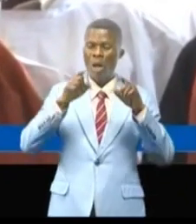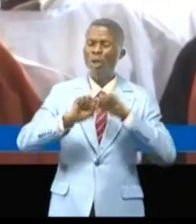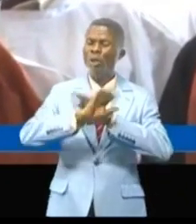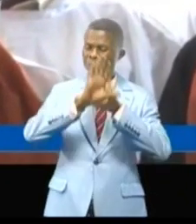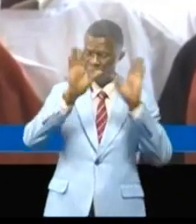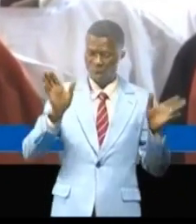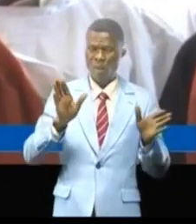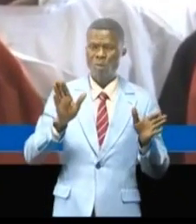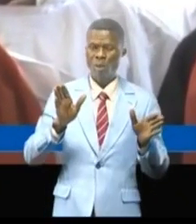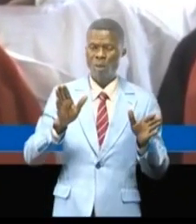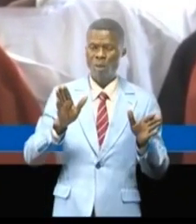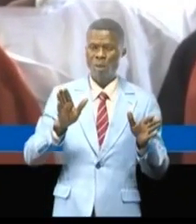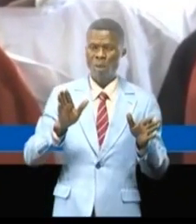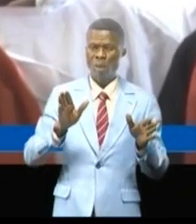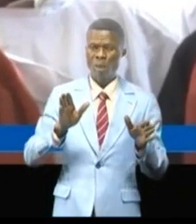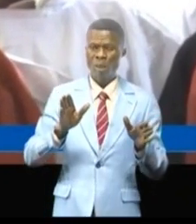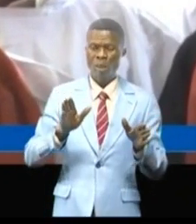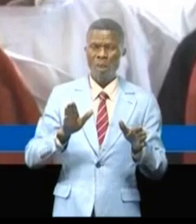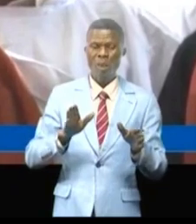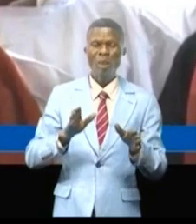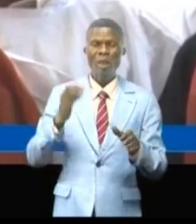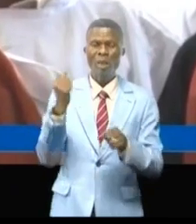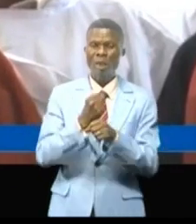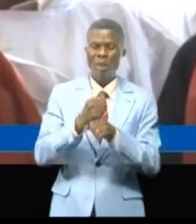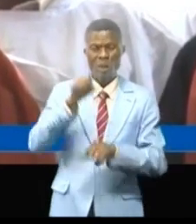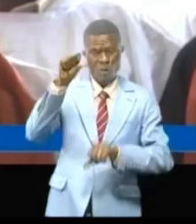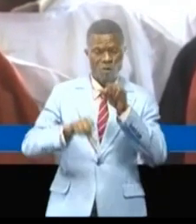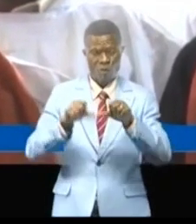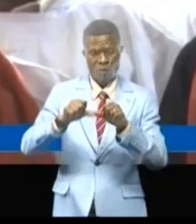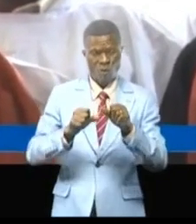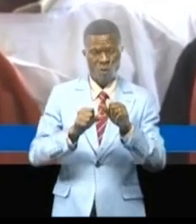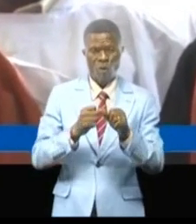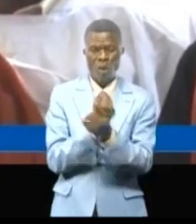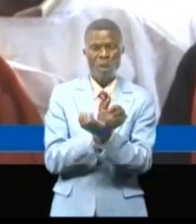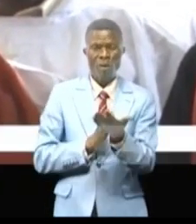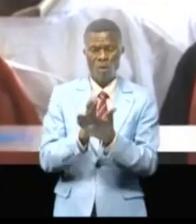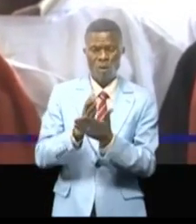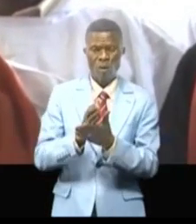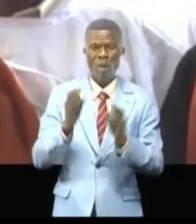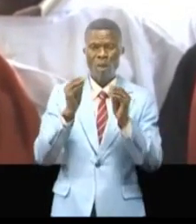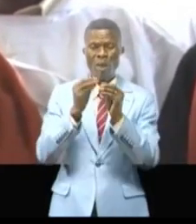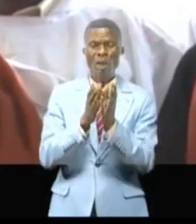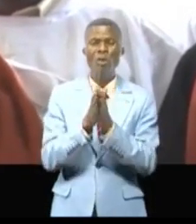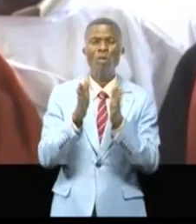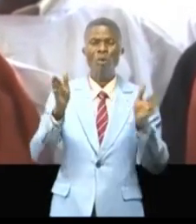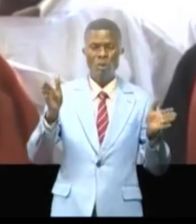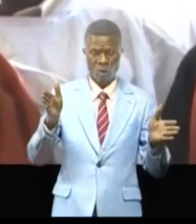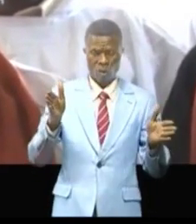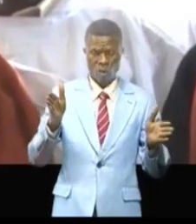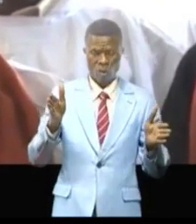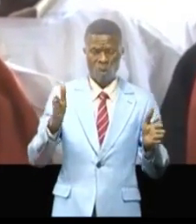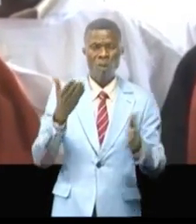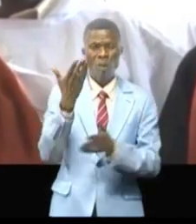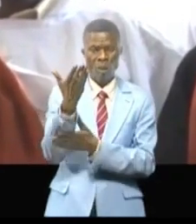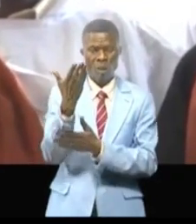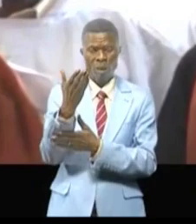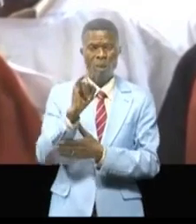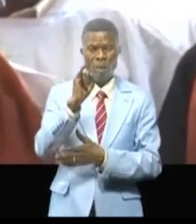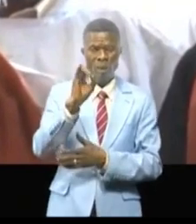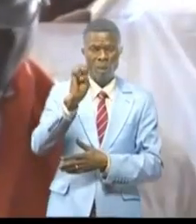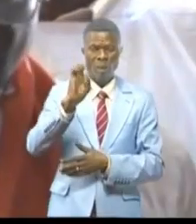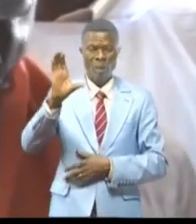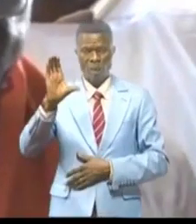vivement la tenue irrégulière et illégale d'une assemblée générale se réclamant de l'IEC